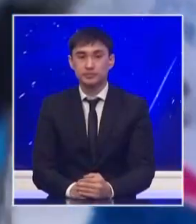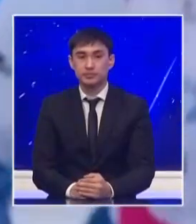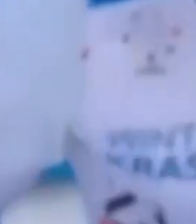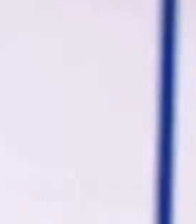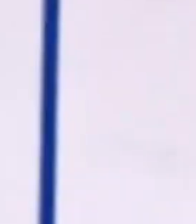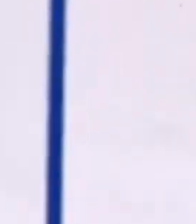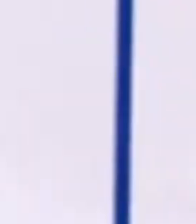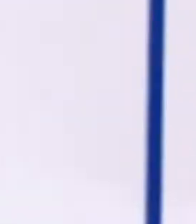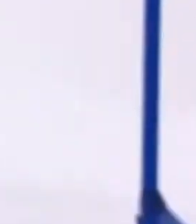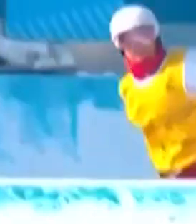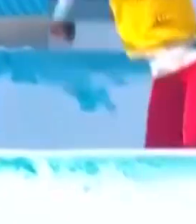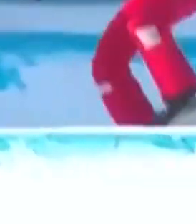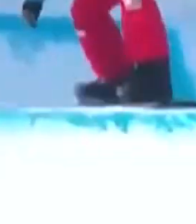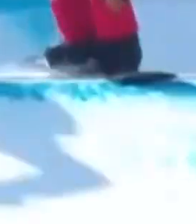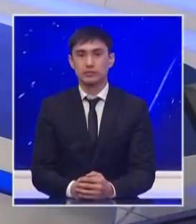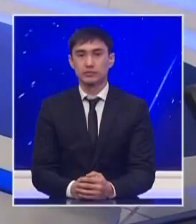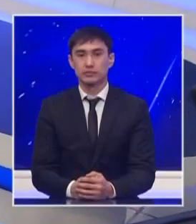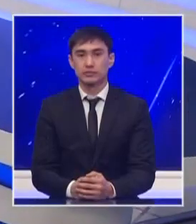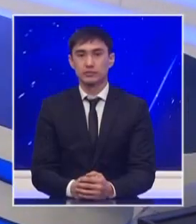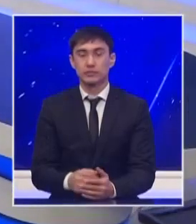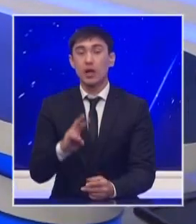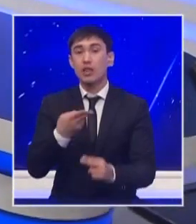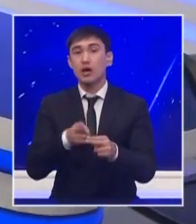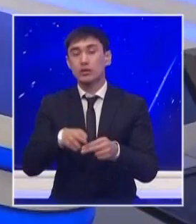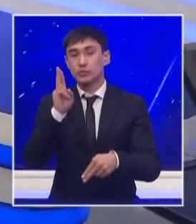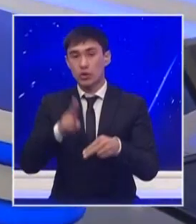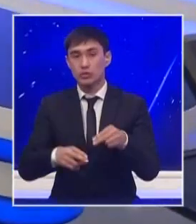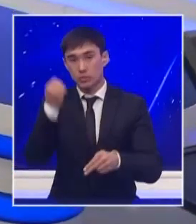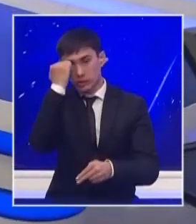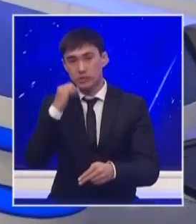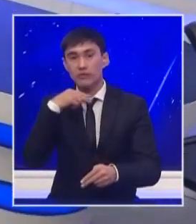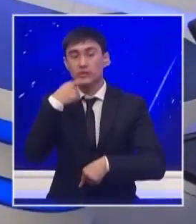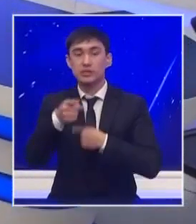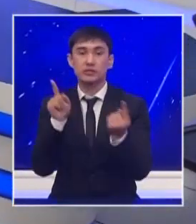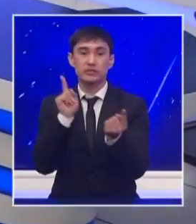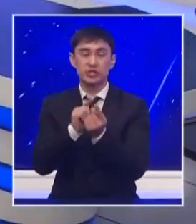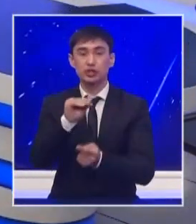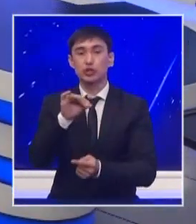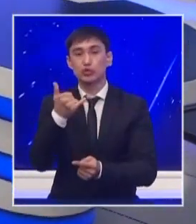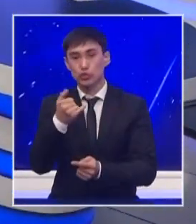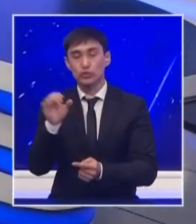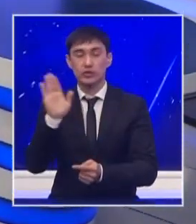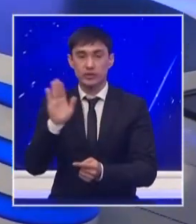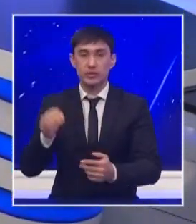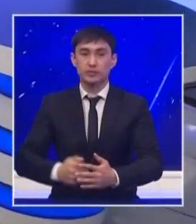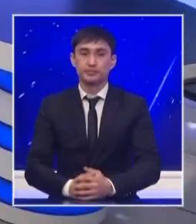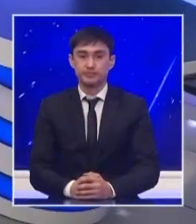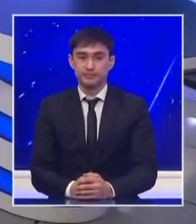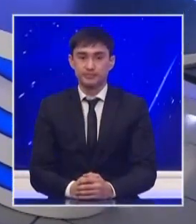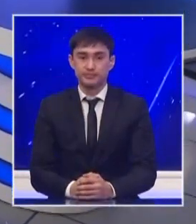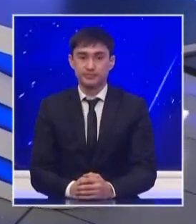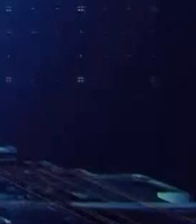по материалам интернет-ресурсов на этом У меня все до следующих встреч в эфире телеканала жеты хорошие новости до